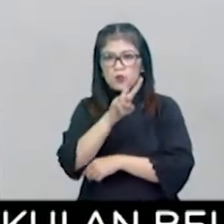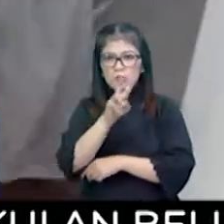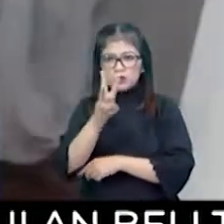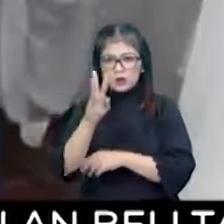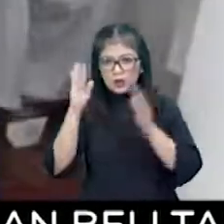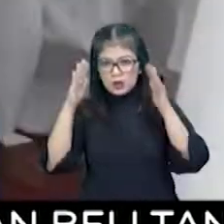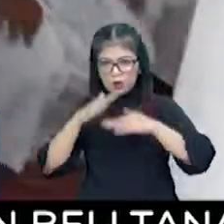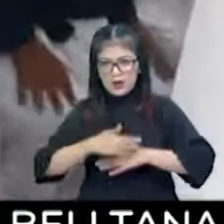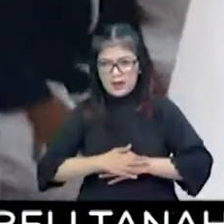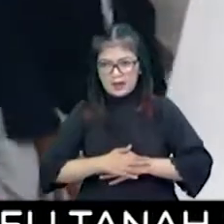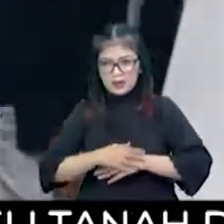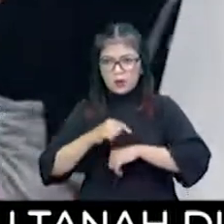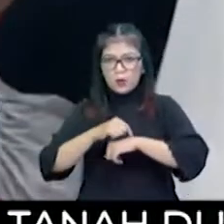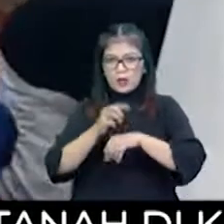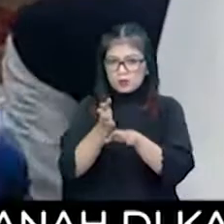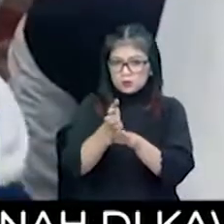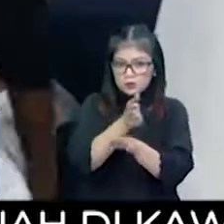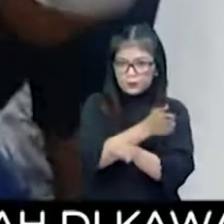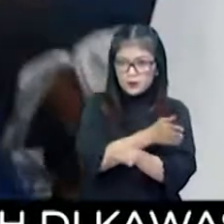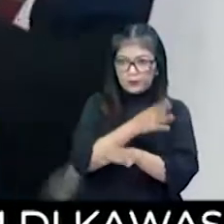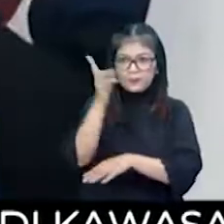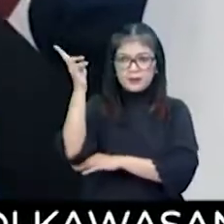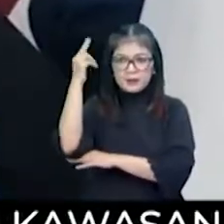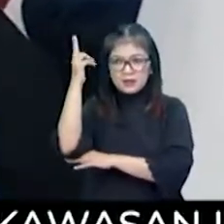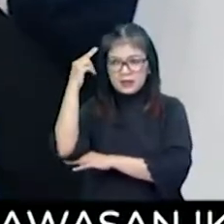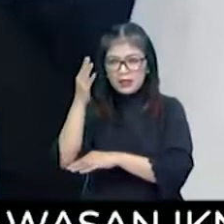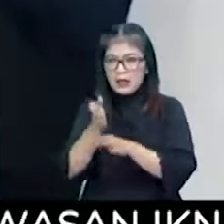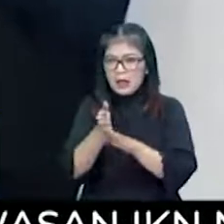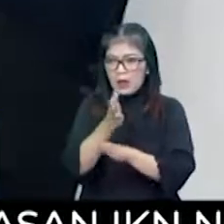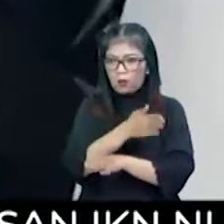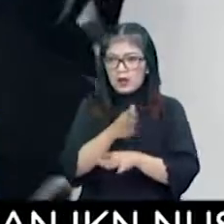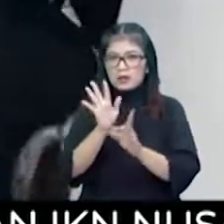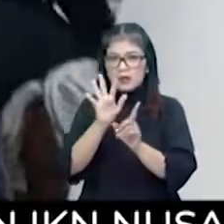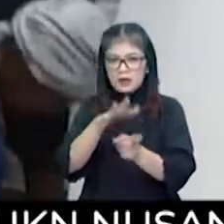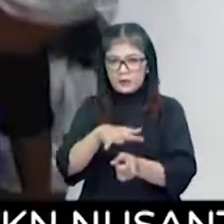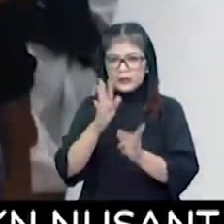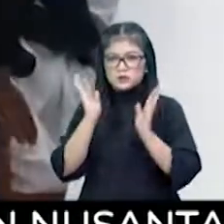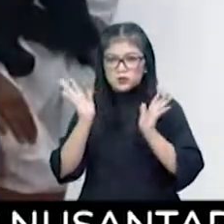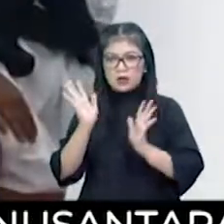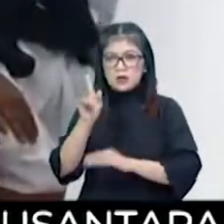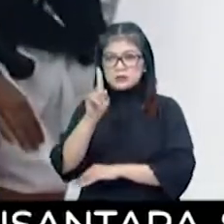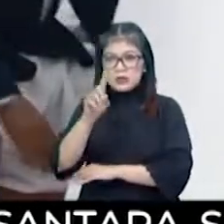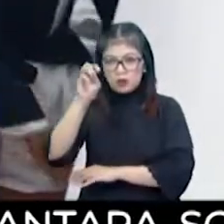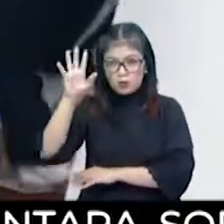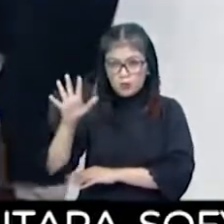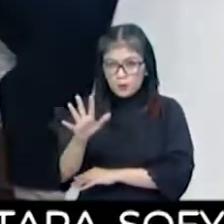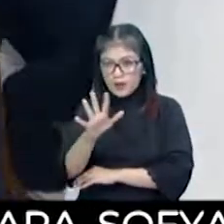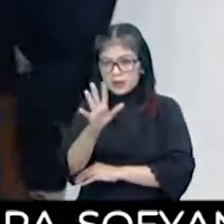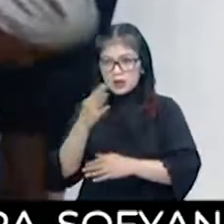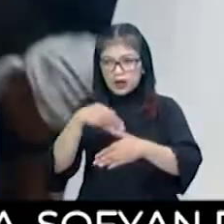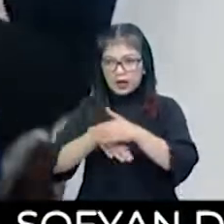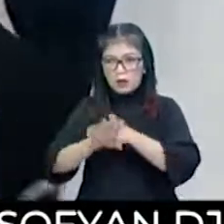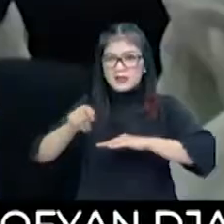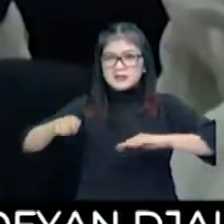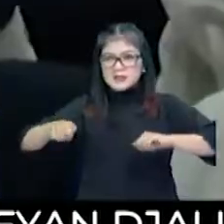juga lebih awal dilakukan dari ketetapan pemerintah. Penetapan 1 Ramadan 1443 Hijriah melalui sidang Dewan